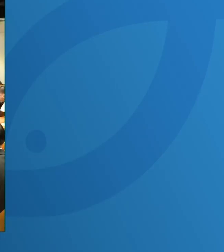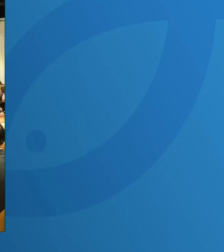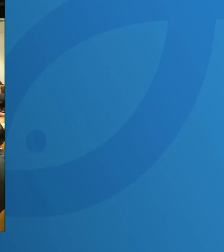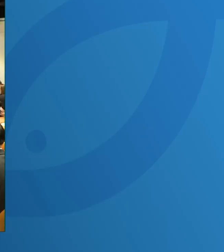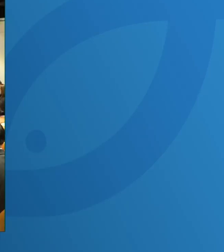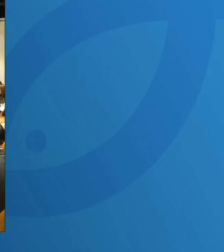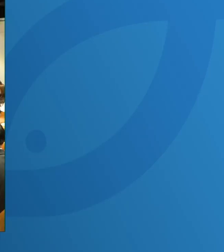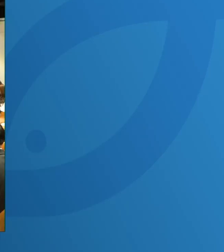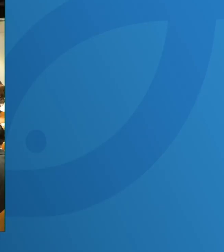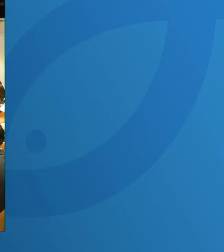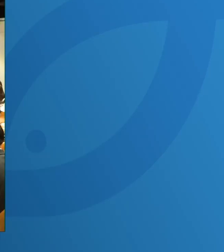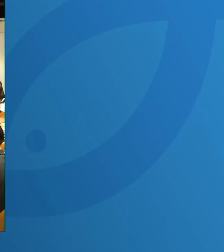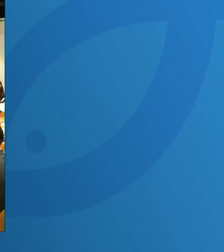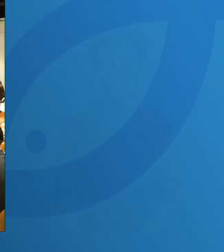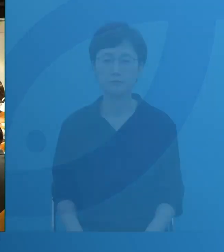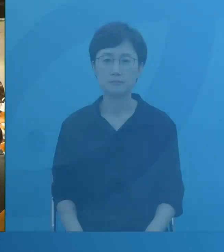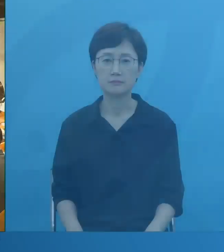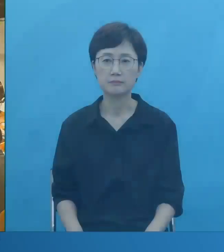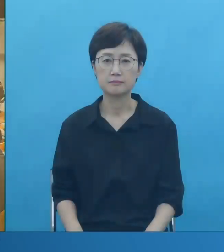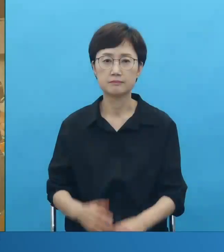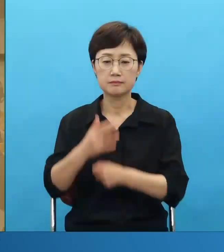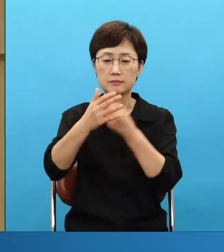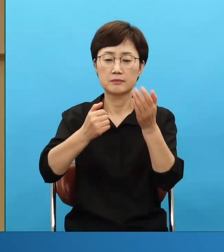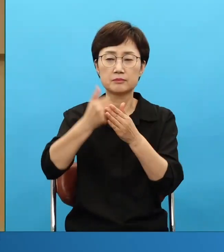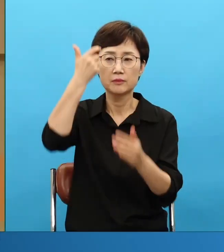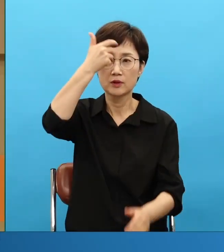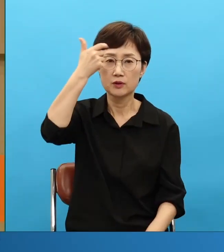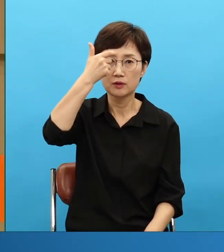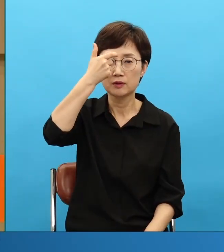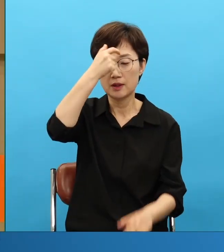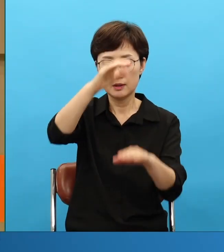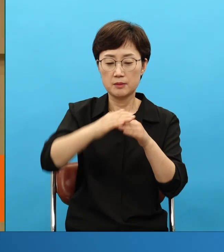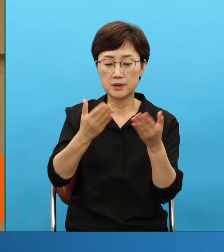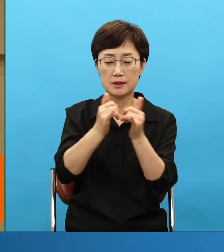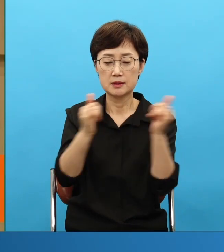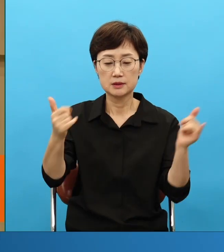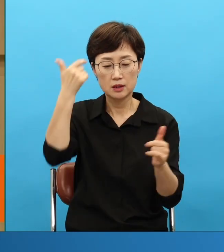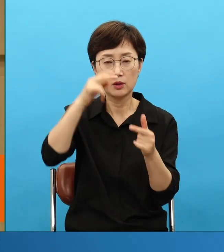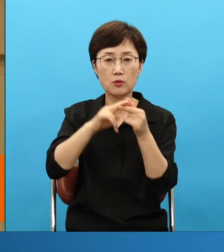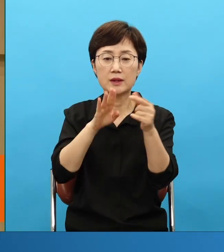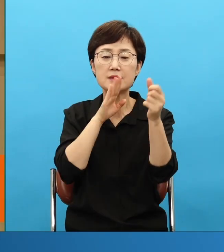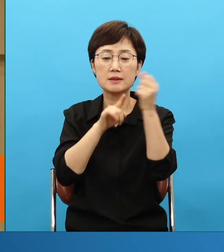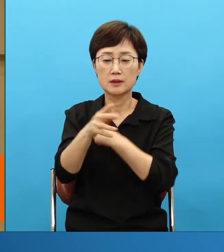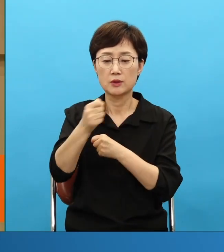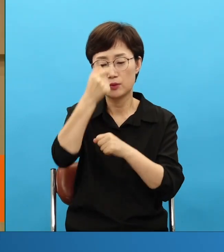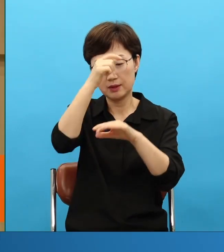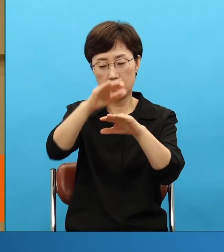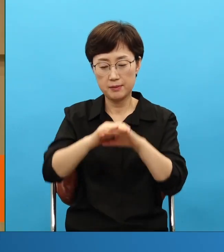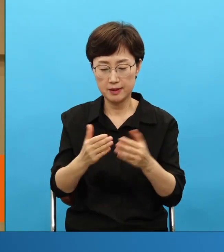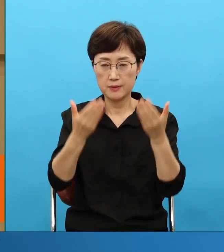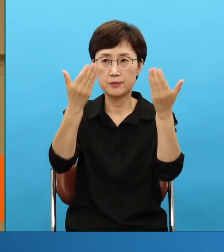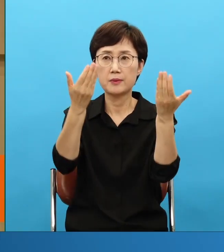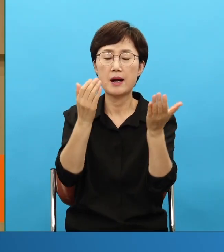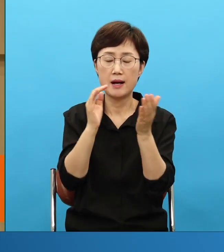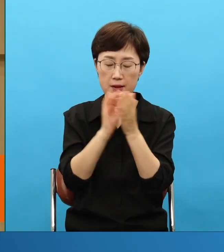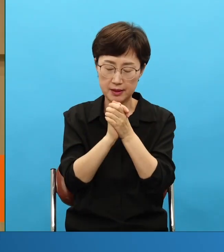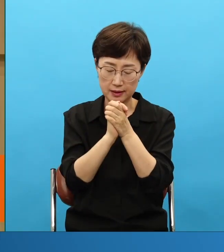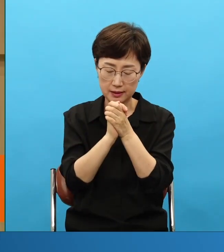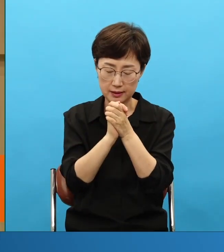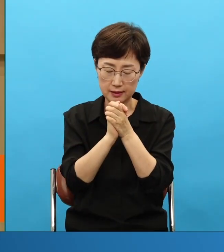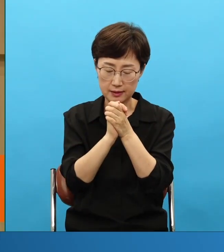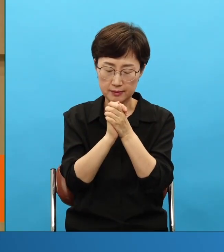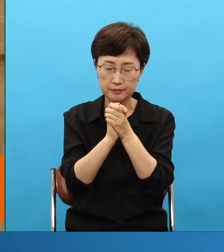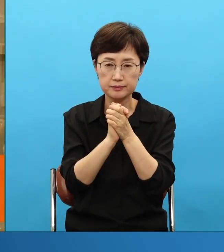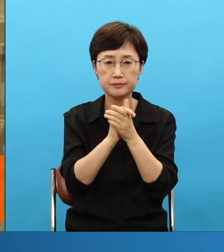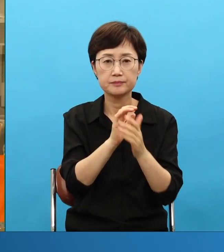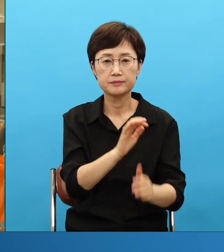영이시니 예배하는 자가 영과 진리로 예배할지니라. God 아멘. is spirit, and so for those who are in the spirit will worship him in truth.